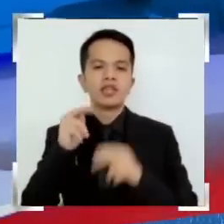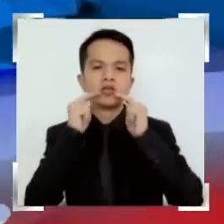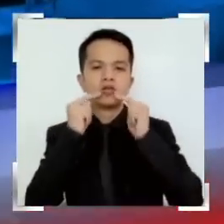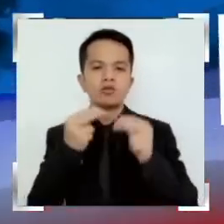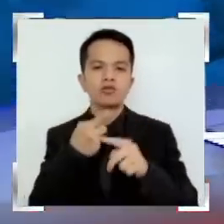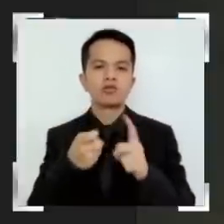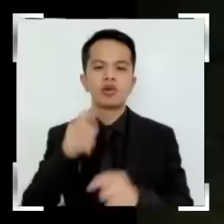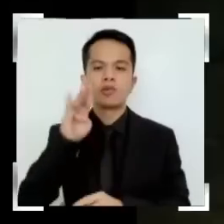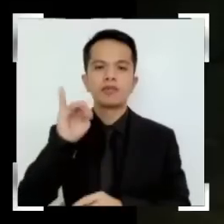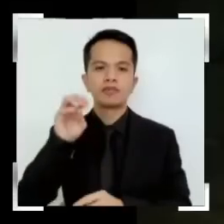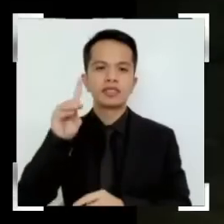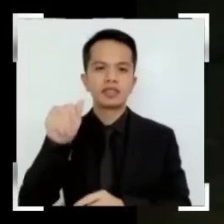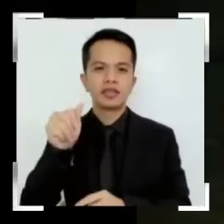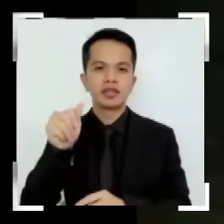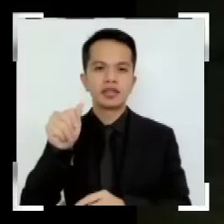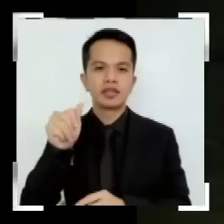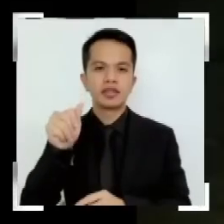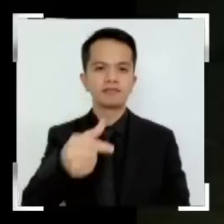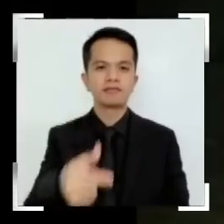Okay?